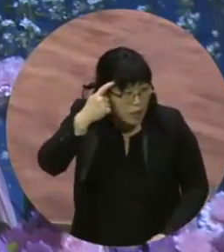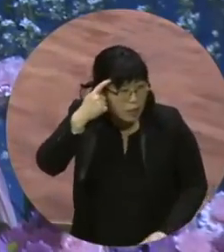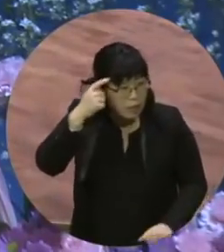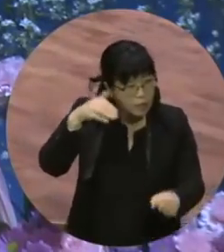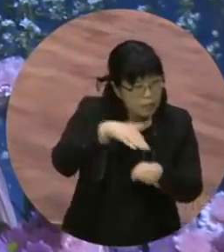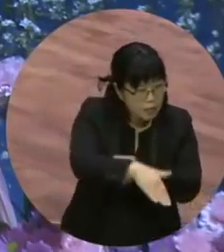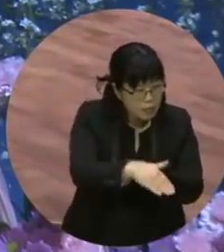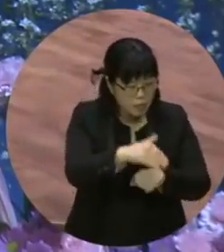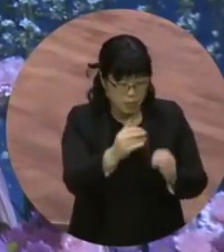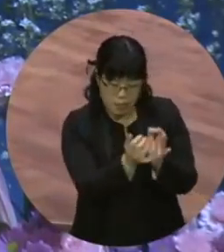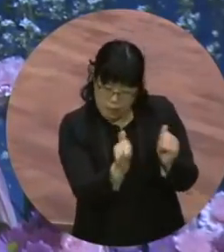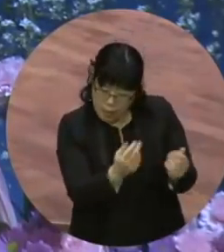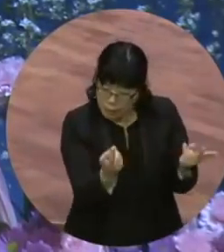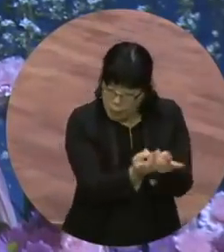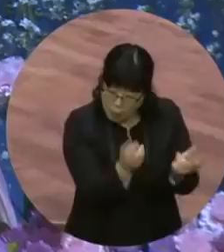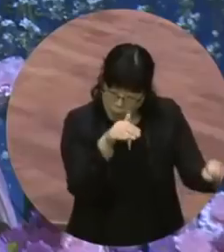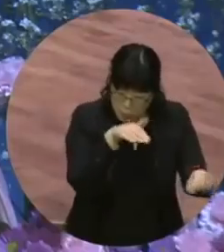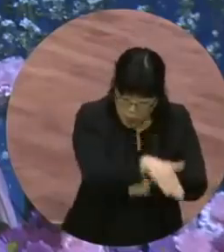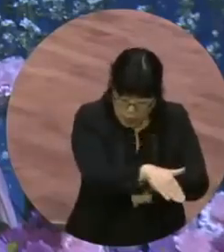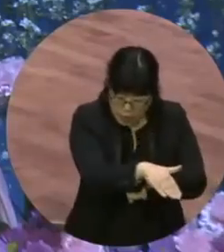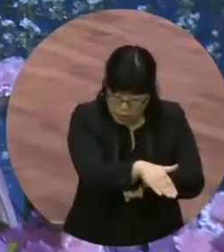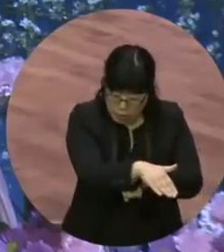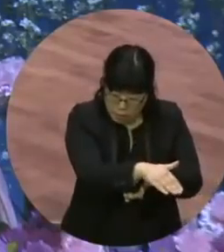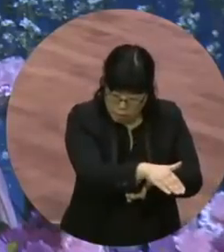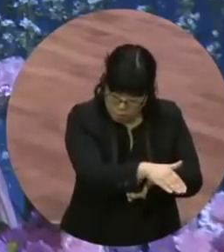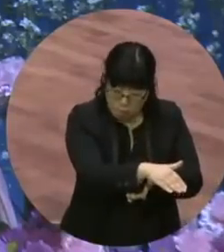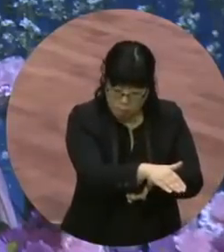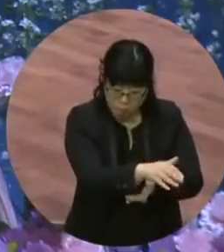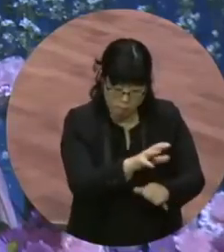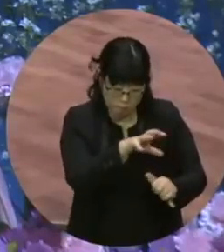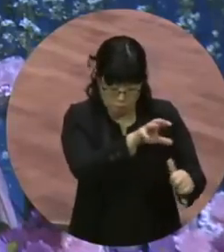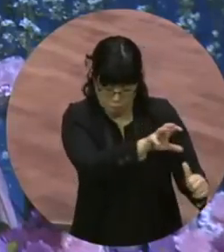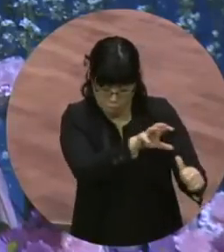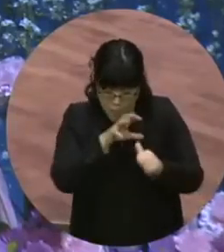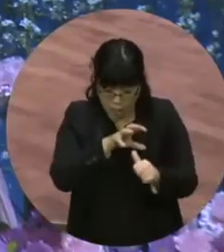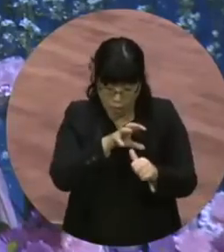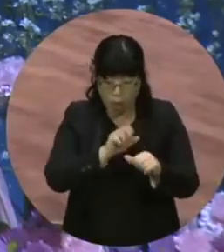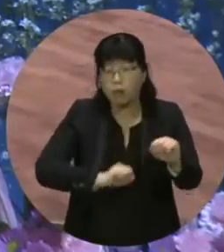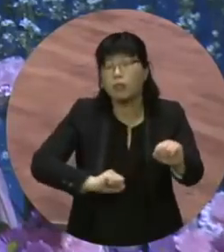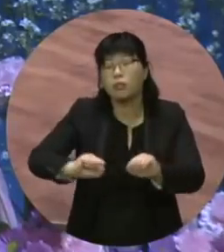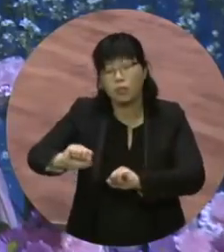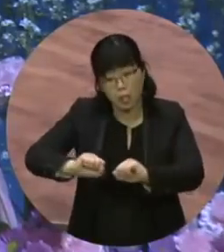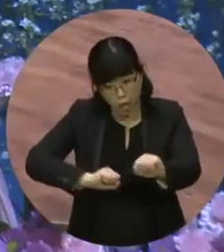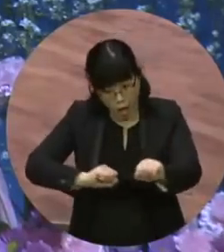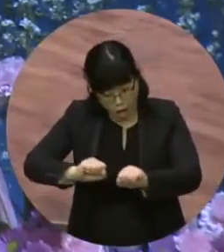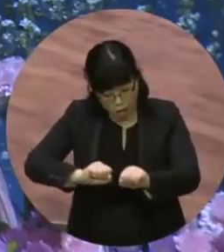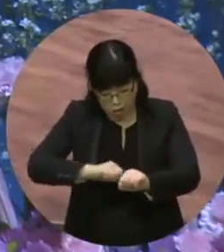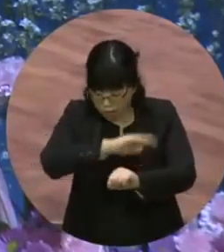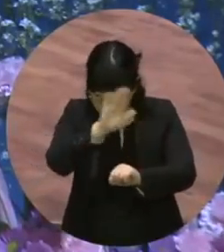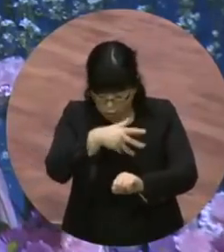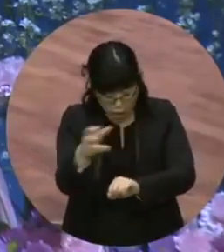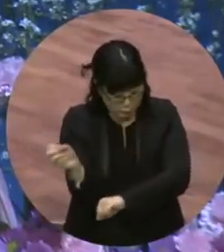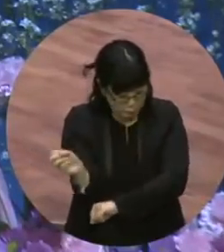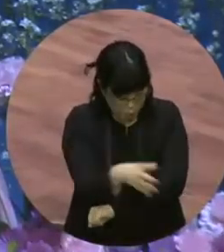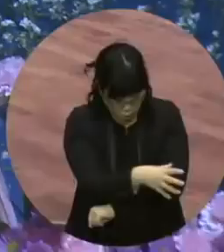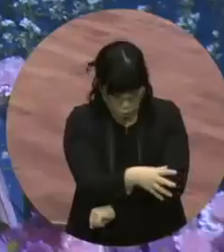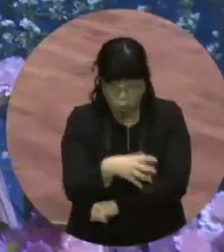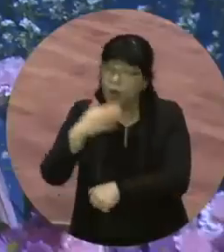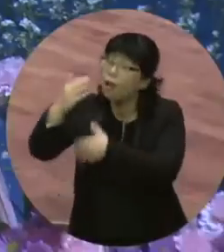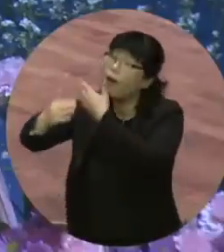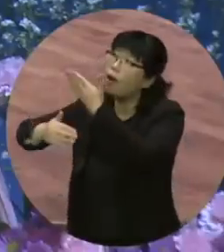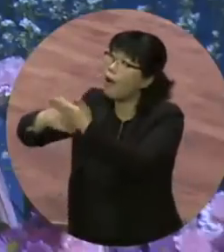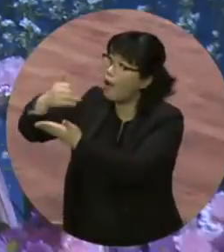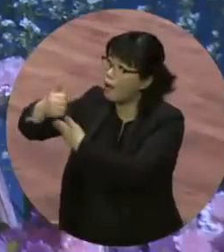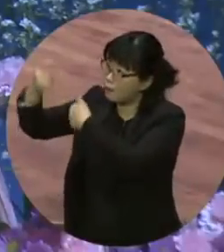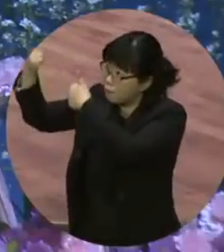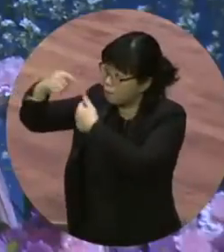그거 버리고 이제는 신본주의로 바꾸라. 말씀으로 하나님의 말씀으로 하나님의 능력을